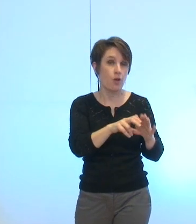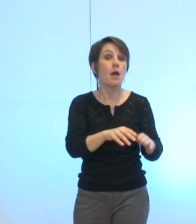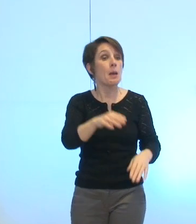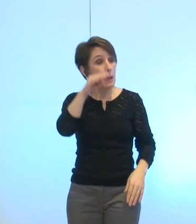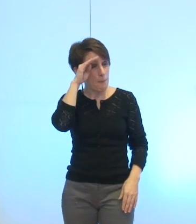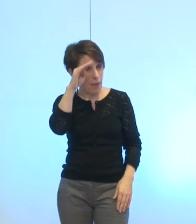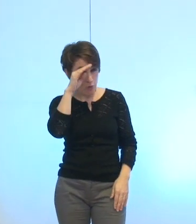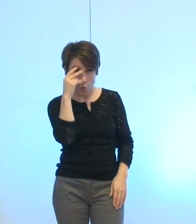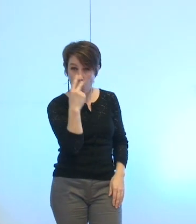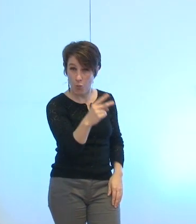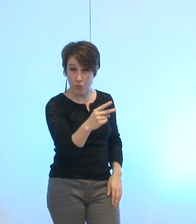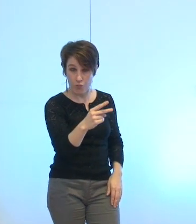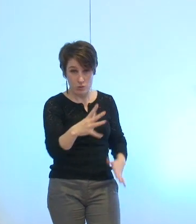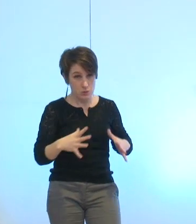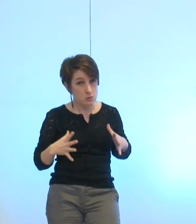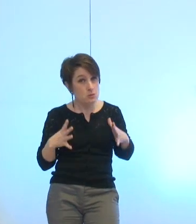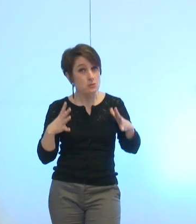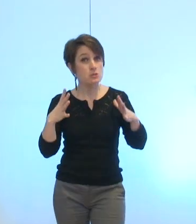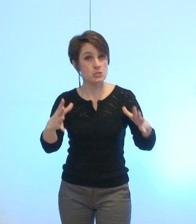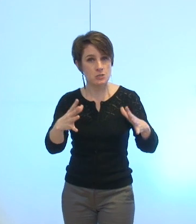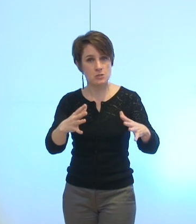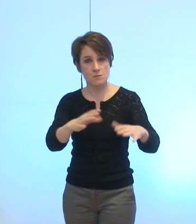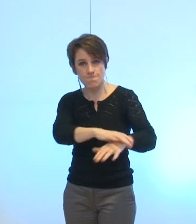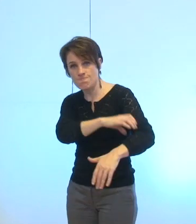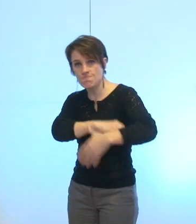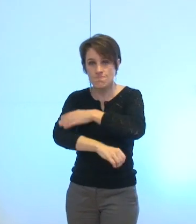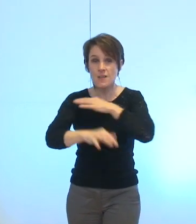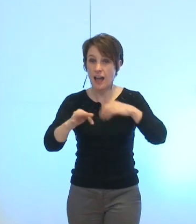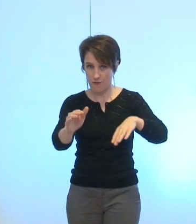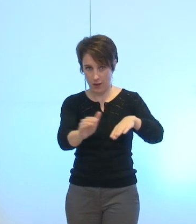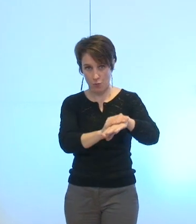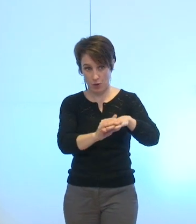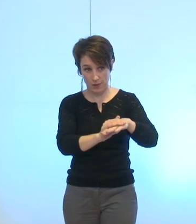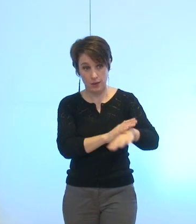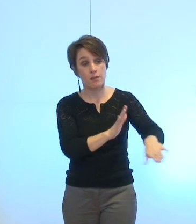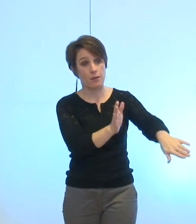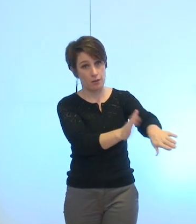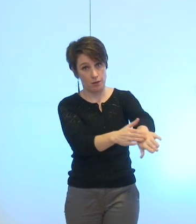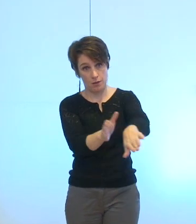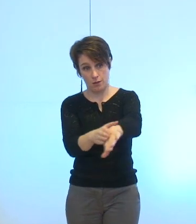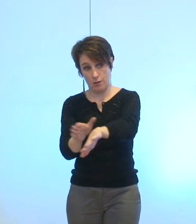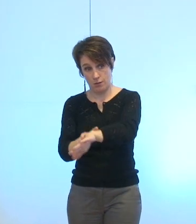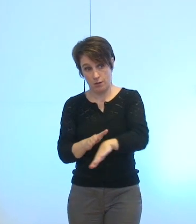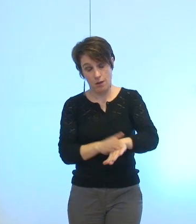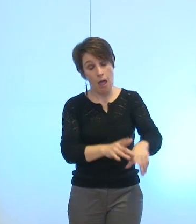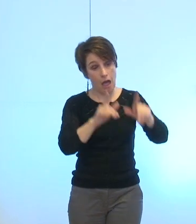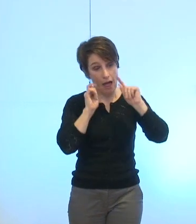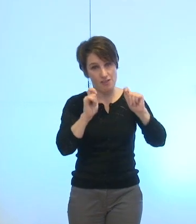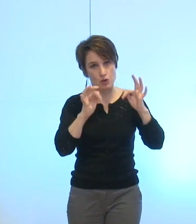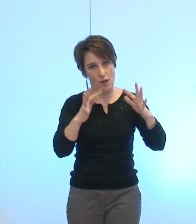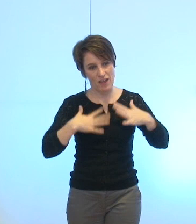politique tenez-vousle pour dit et tenez en bien compte dans votre